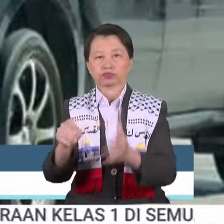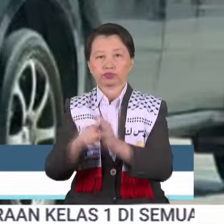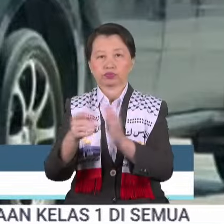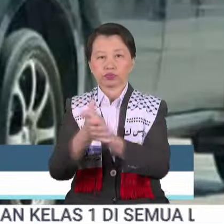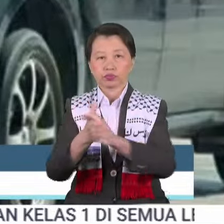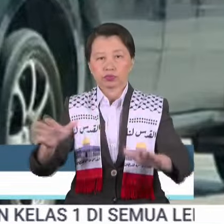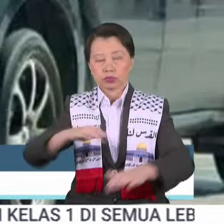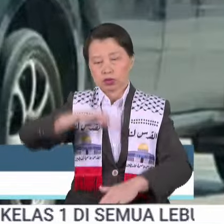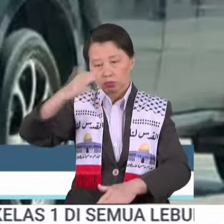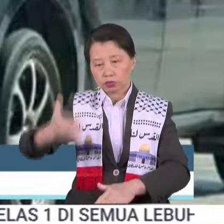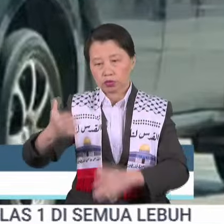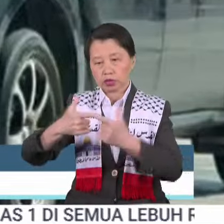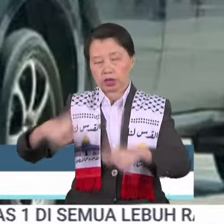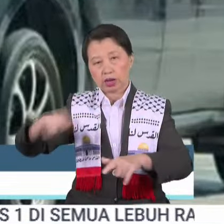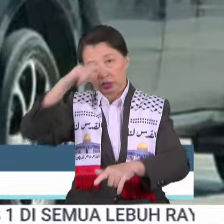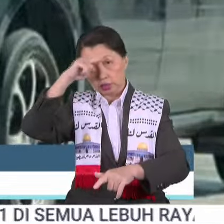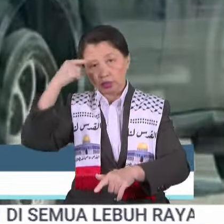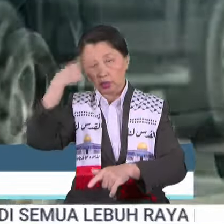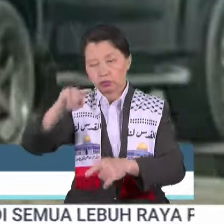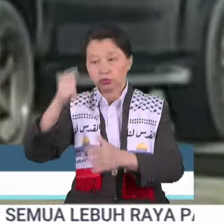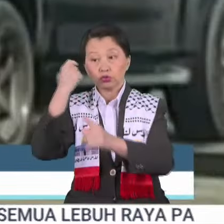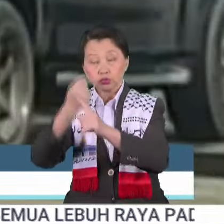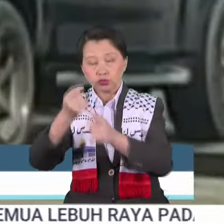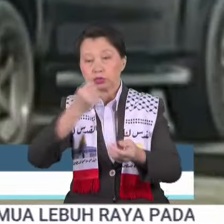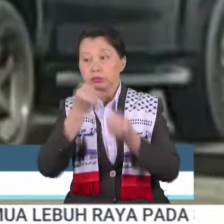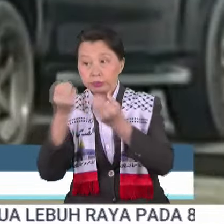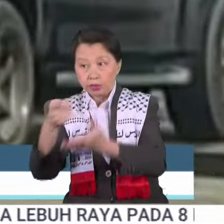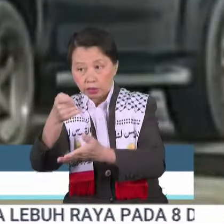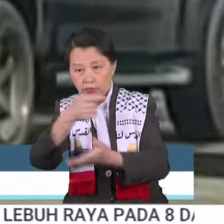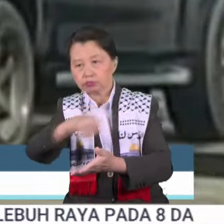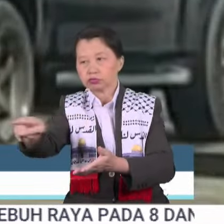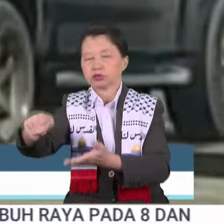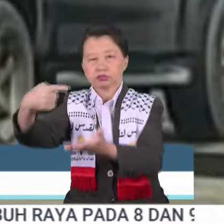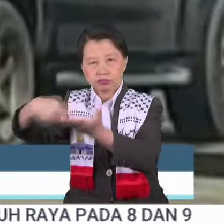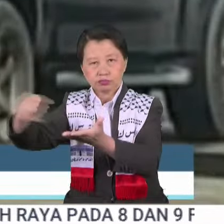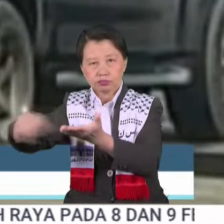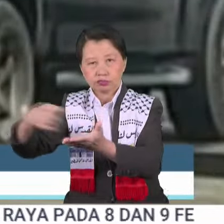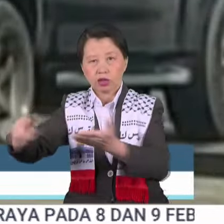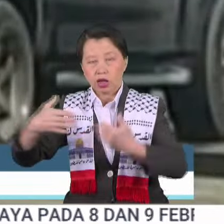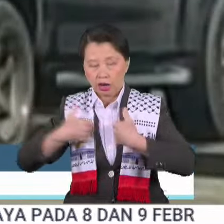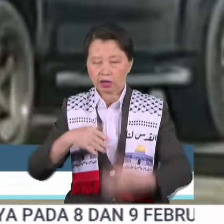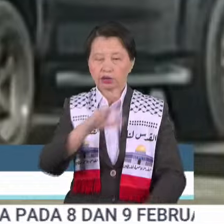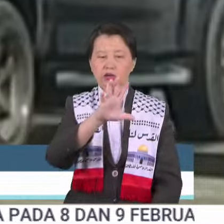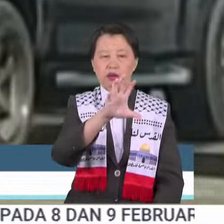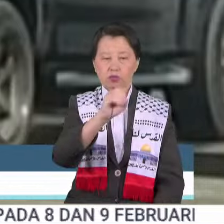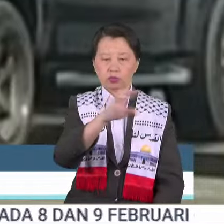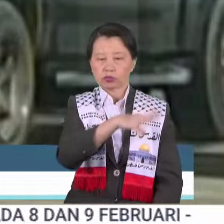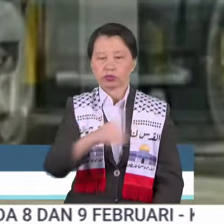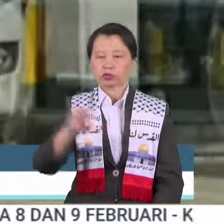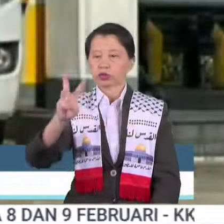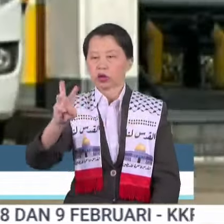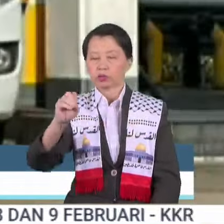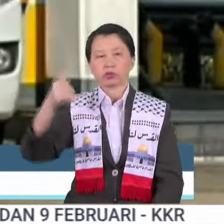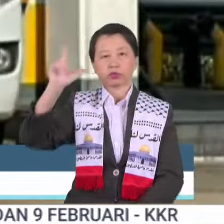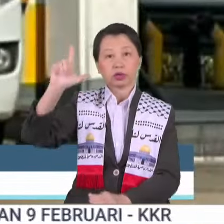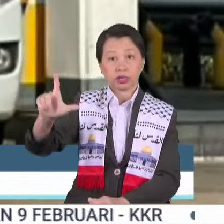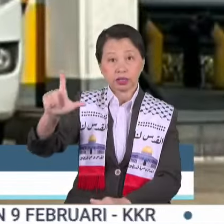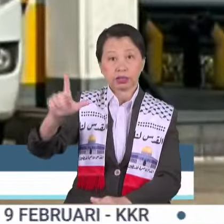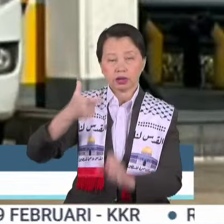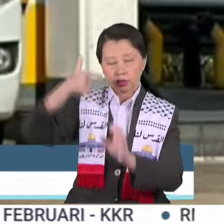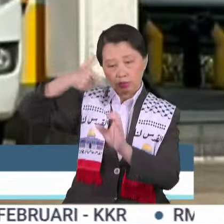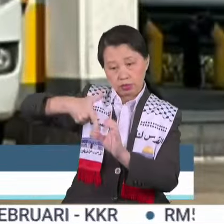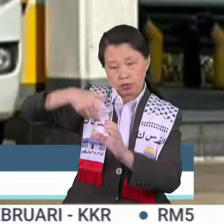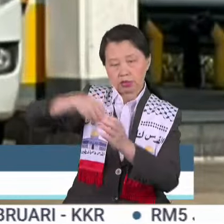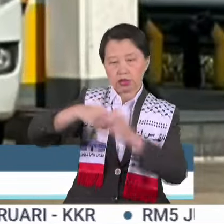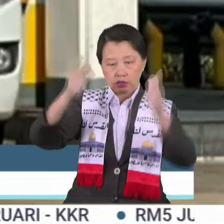Keselamatan Bukit Kayu Hitam untuk tujuan pemeriksaan. Siasatan mendapati terdapat 50 dan 60 liter minyak diesel di